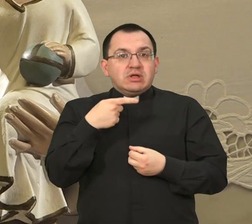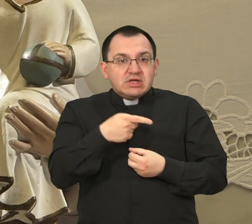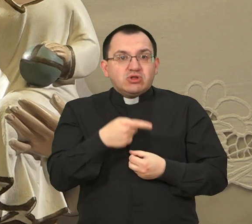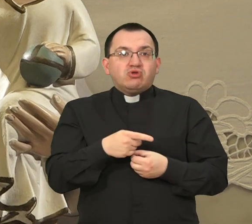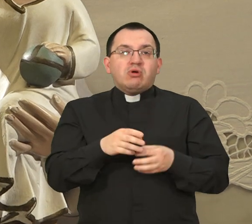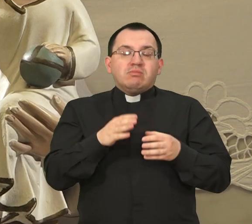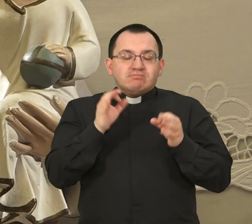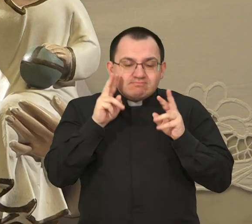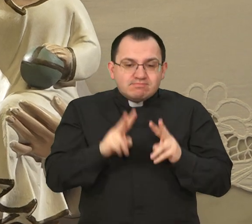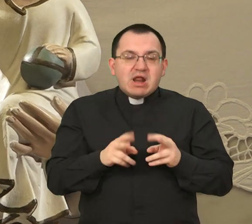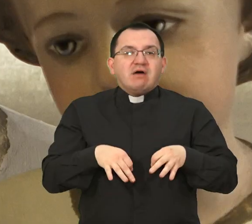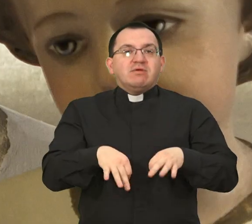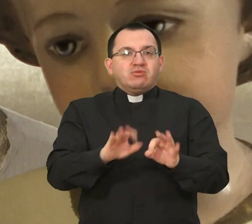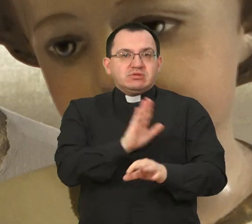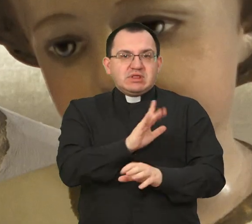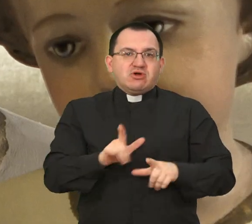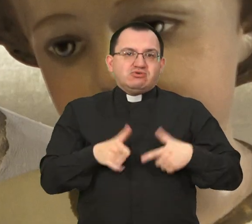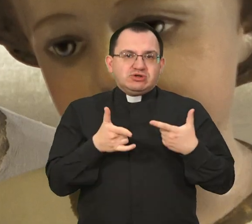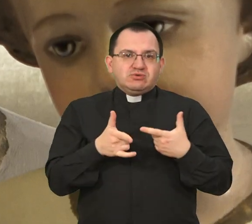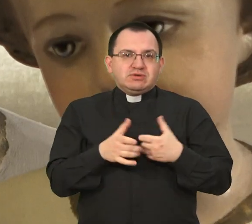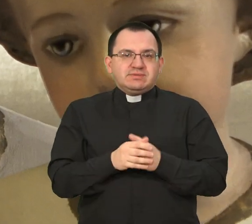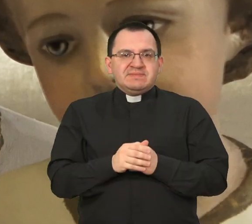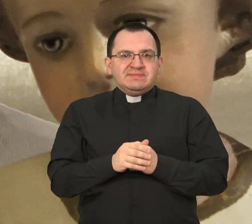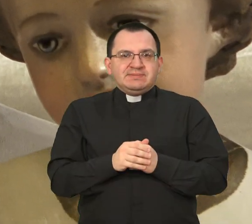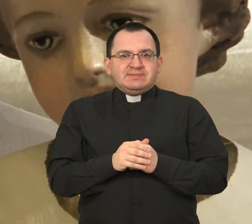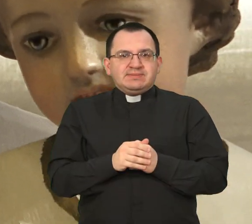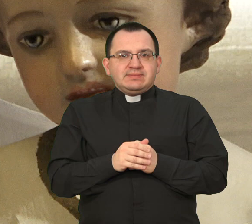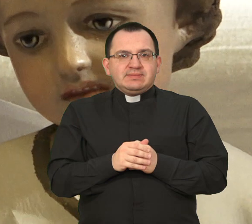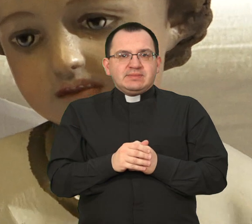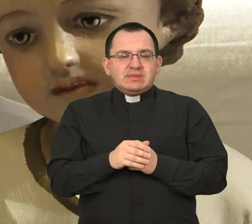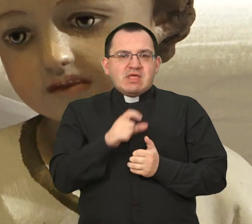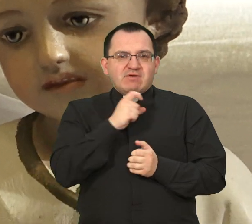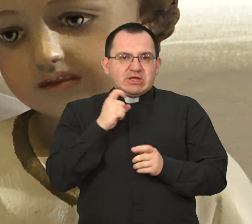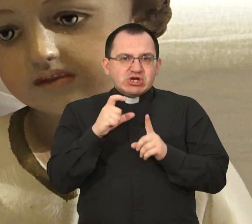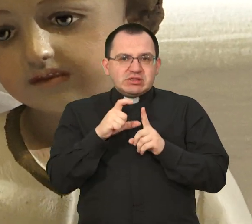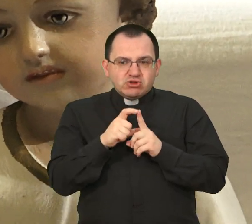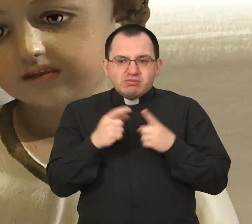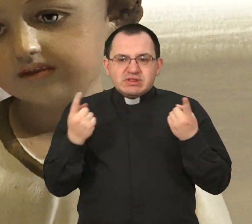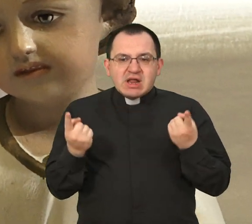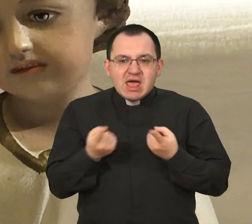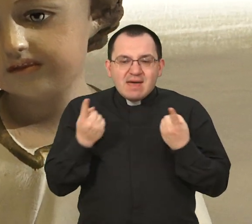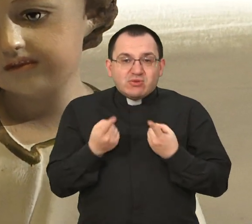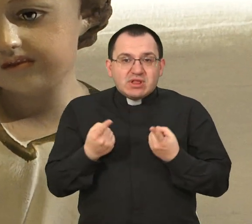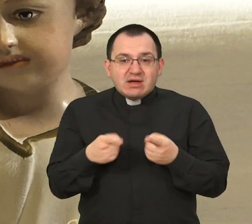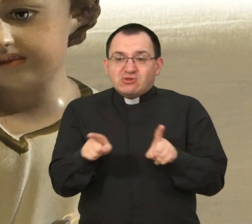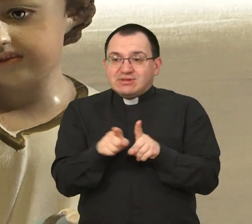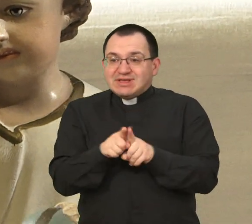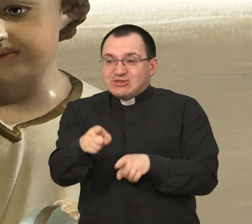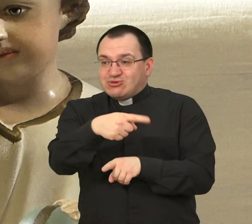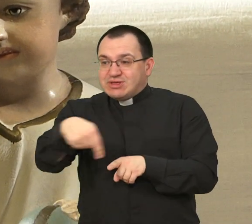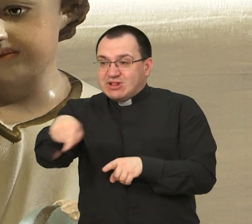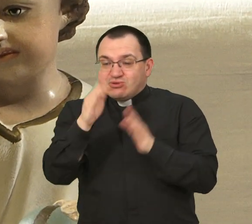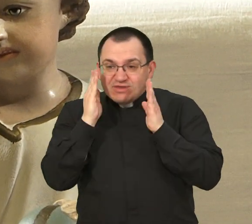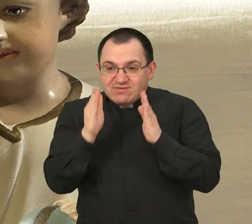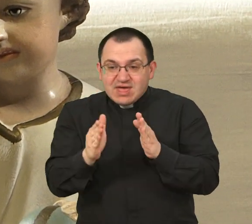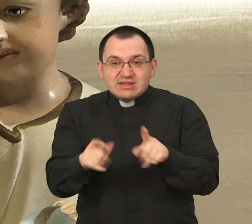to ispravan put u njegovom životu. Velečasni Marko Domiter je potaknuo vjernike da i oni, poput svetog Josipa,